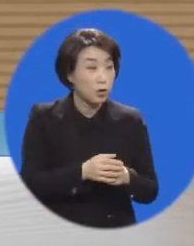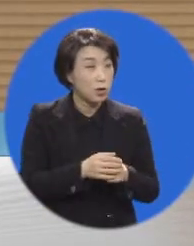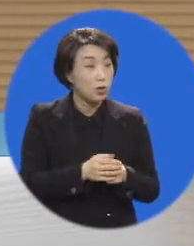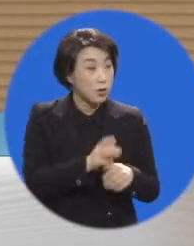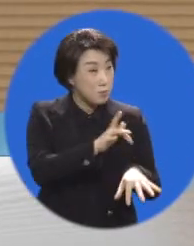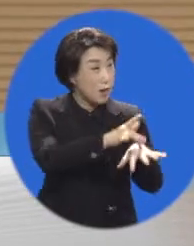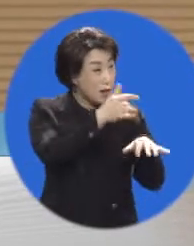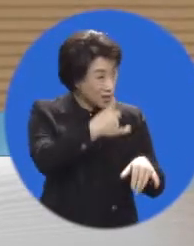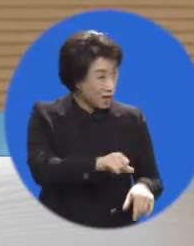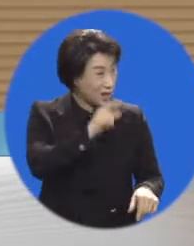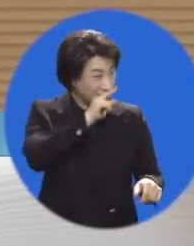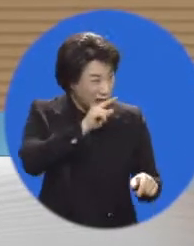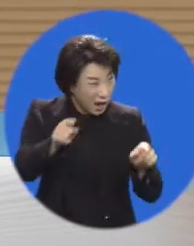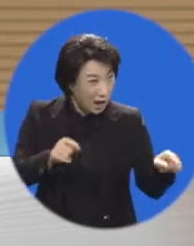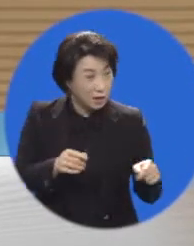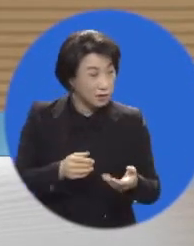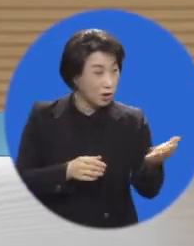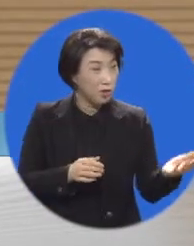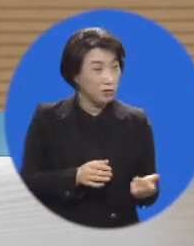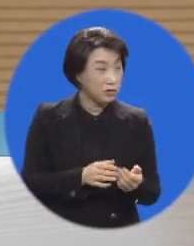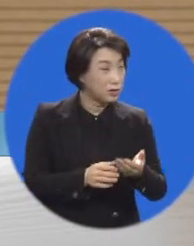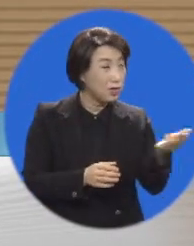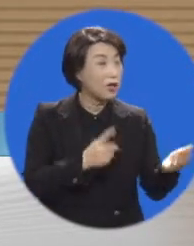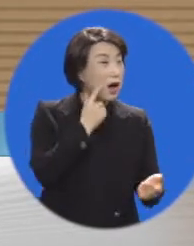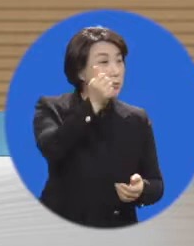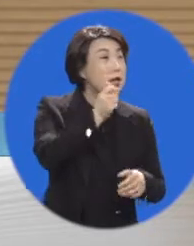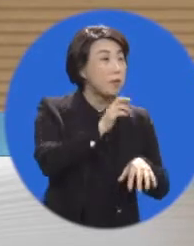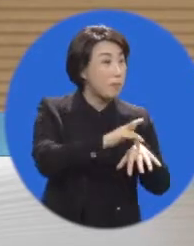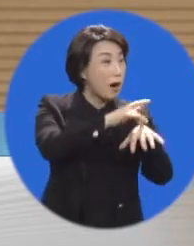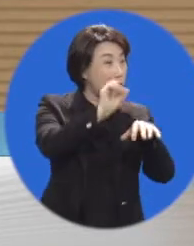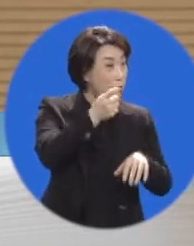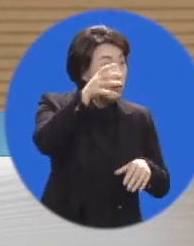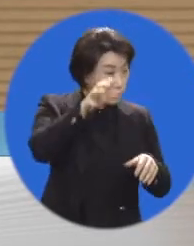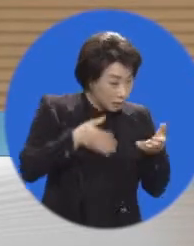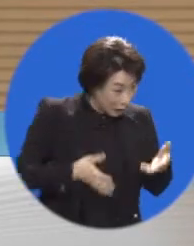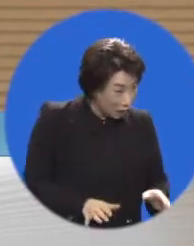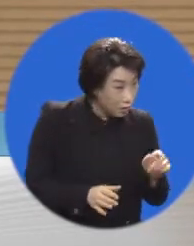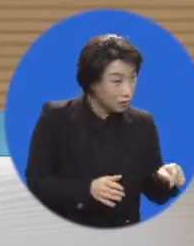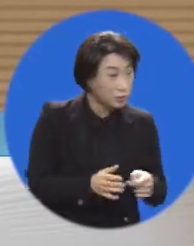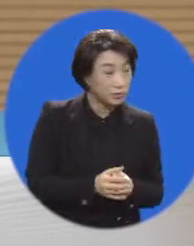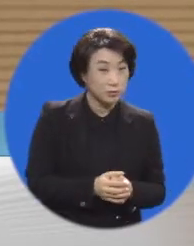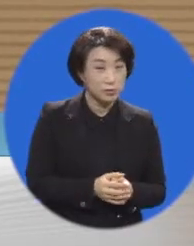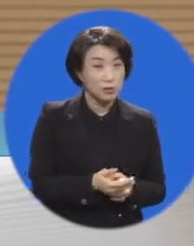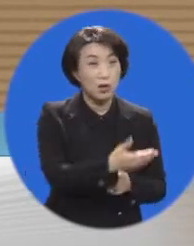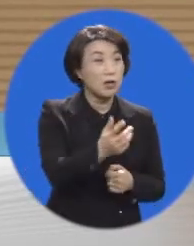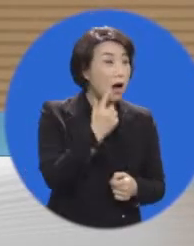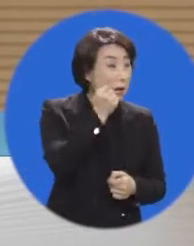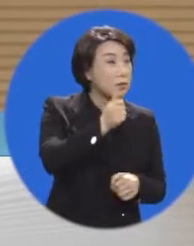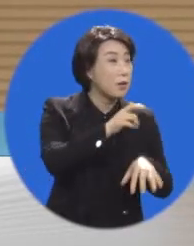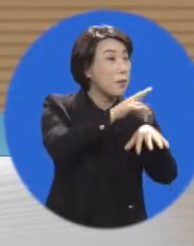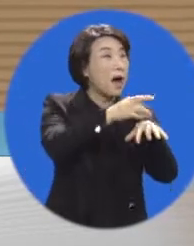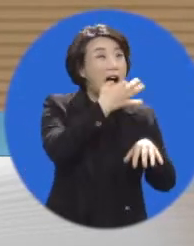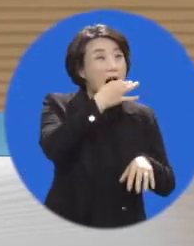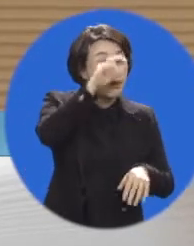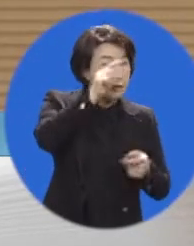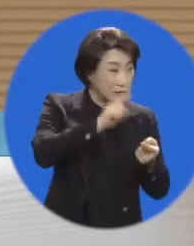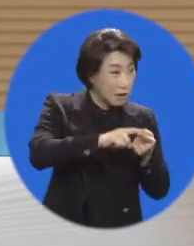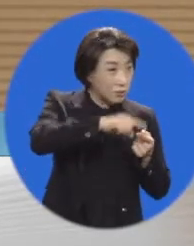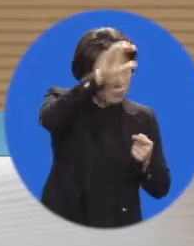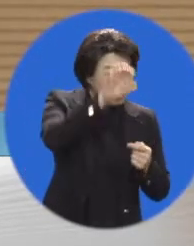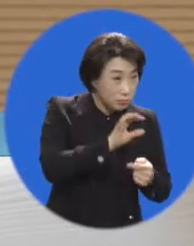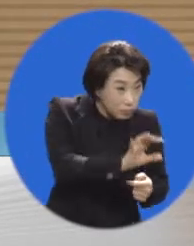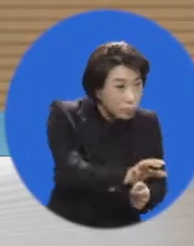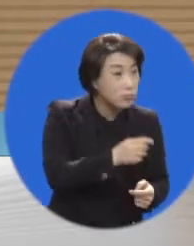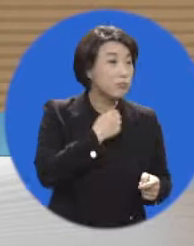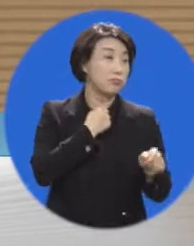새끼들아, 너희는 너희 애비 마귀에게서 났으니 너희 애비의 욕심을